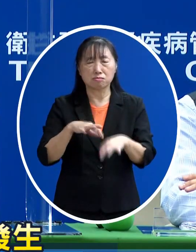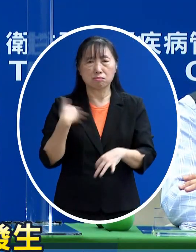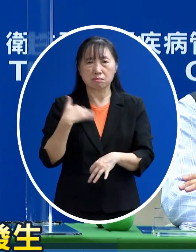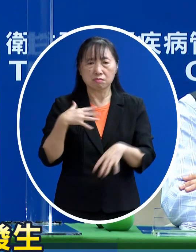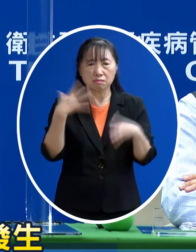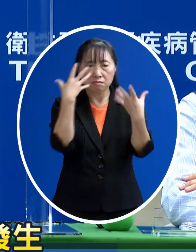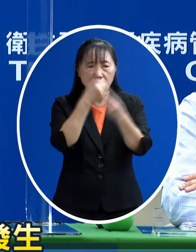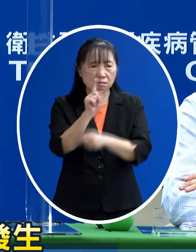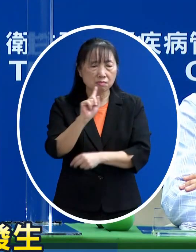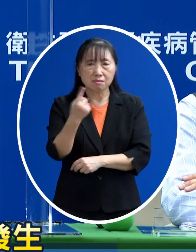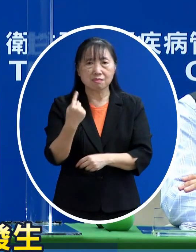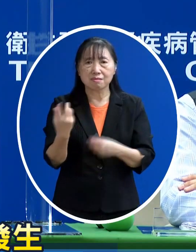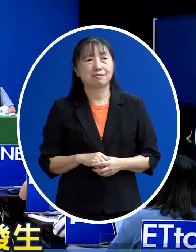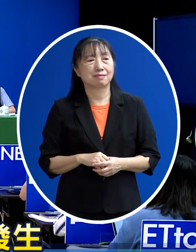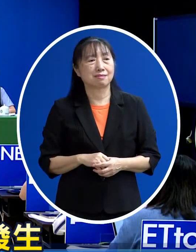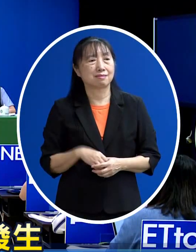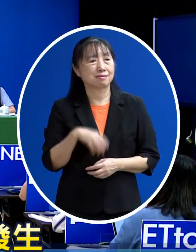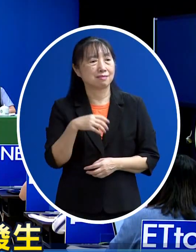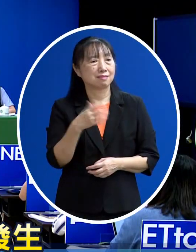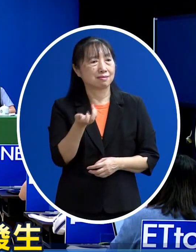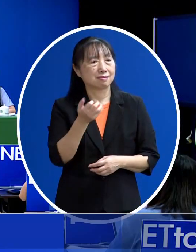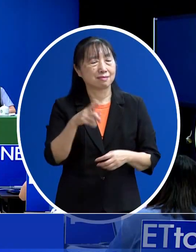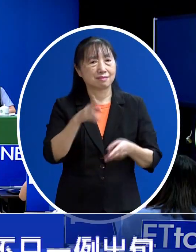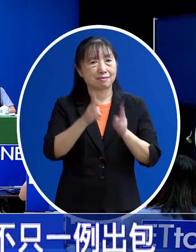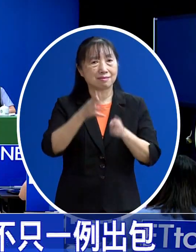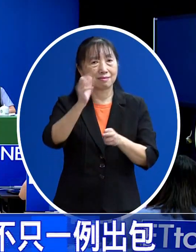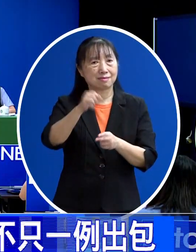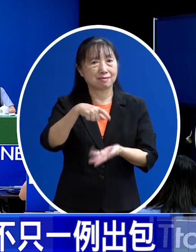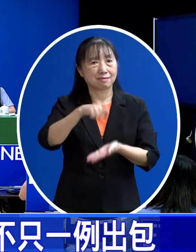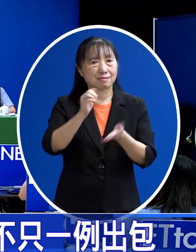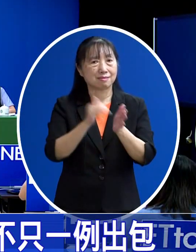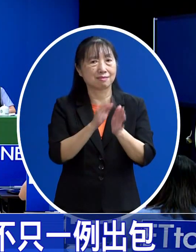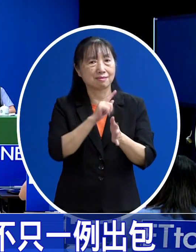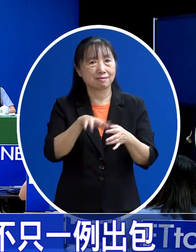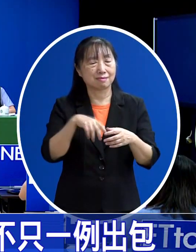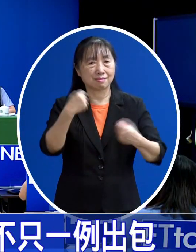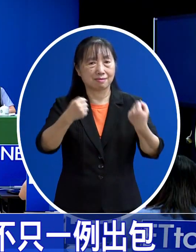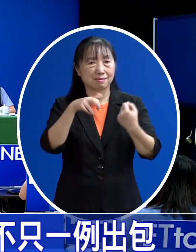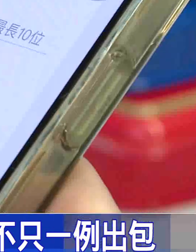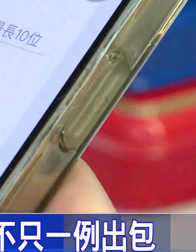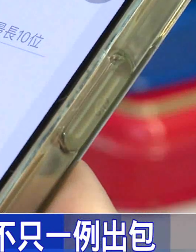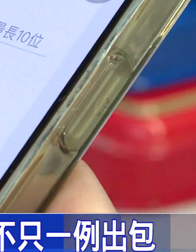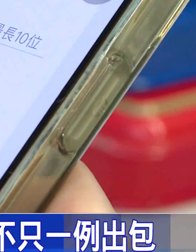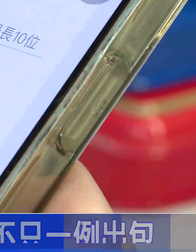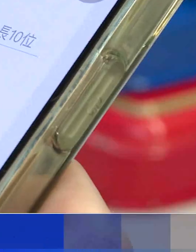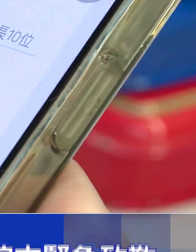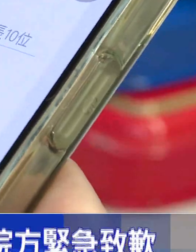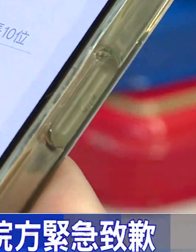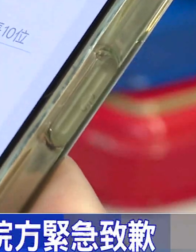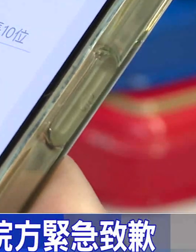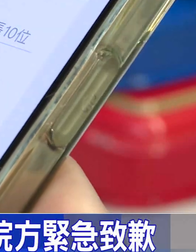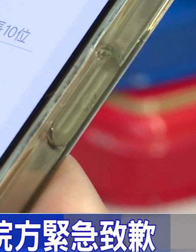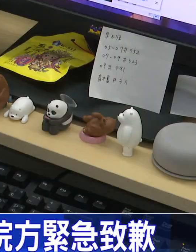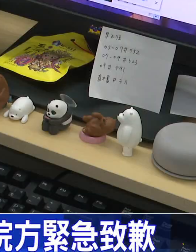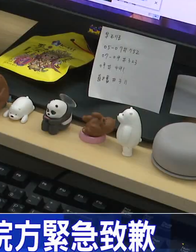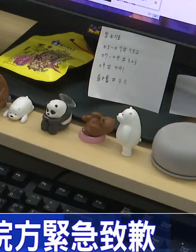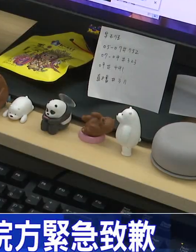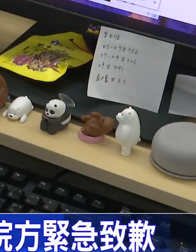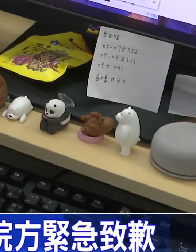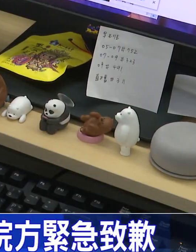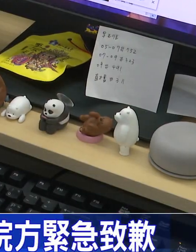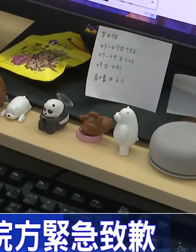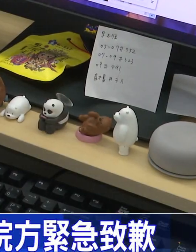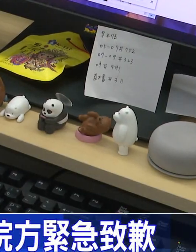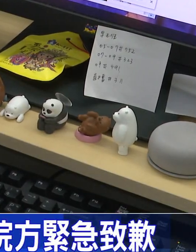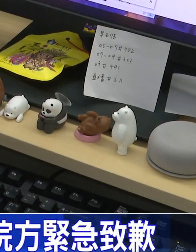错误是怎么样发生的。 指挥官陈时中回应是医院端误植讯息，医院也致歉，正在和疾管署比对资料，